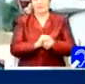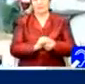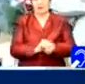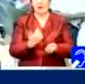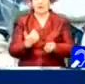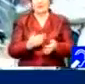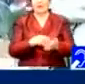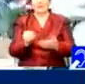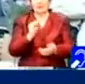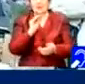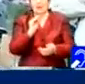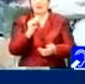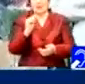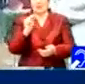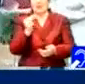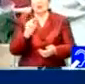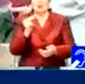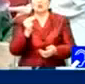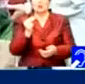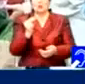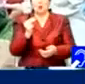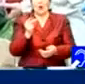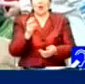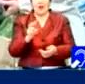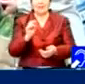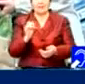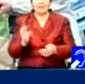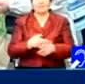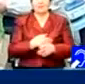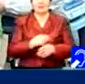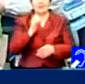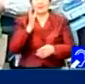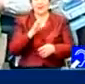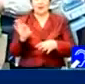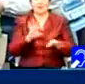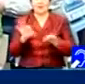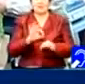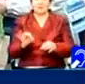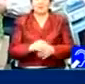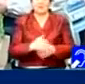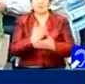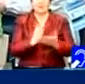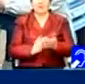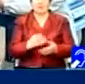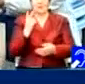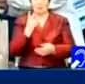am cumpărat ciocolată fără zahăr, azi am cumpărat niște plăcinte, 2 feluri de